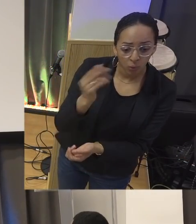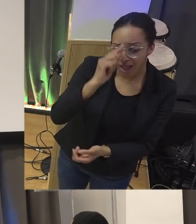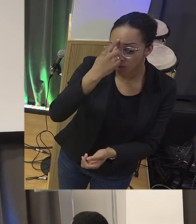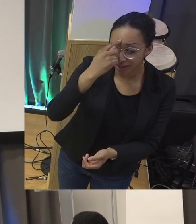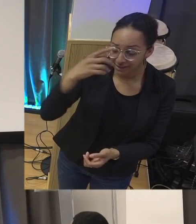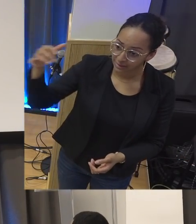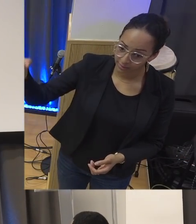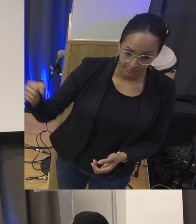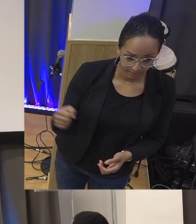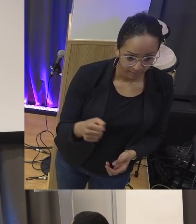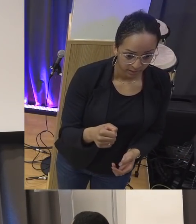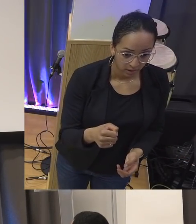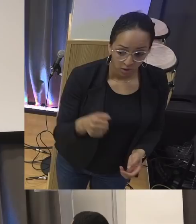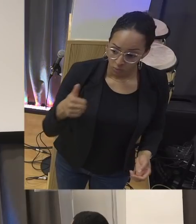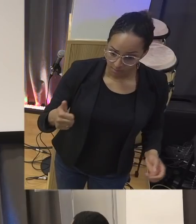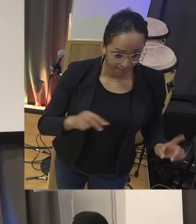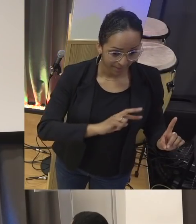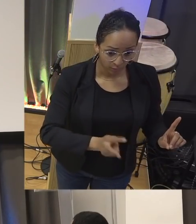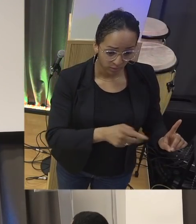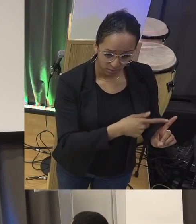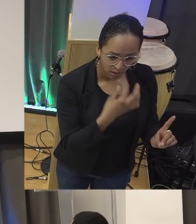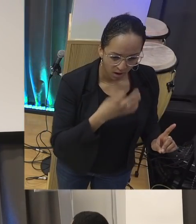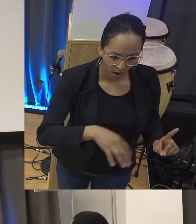il traduit mon orateur pendant 4 heures.